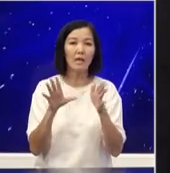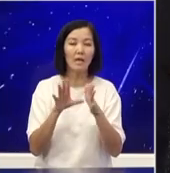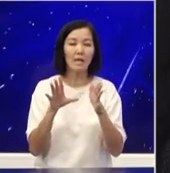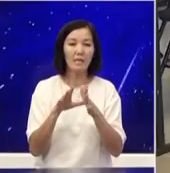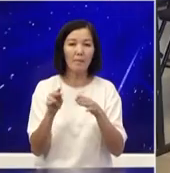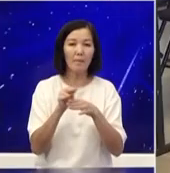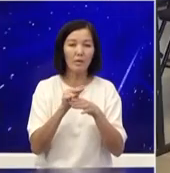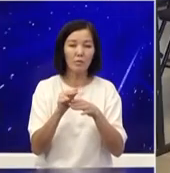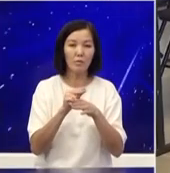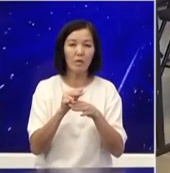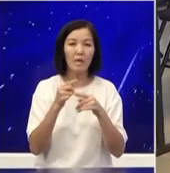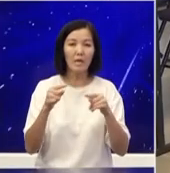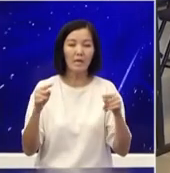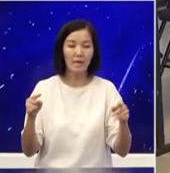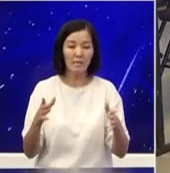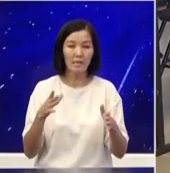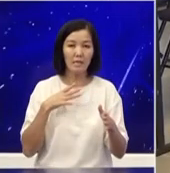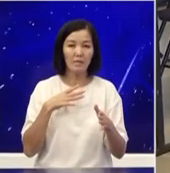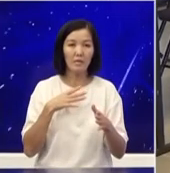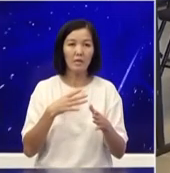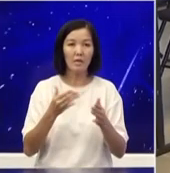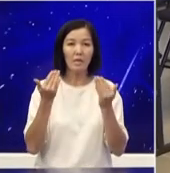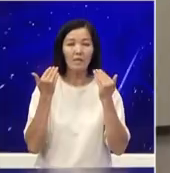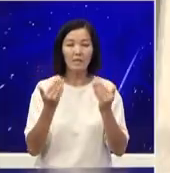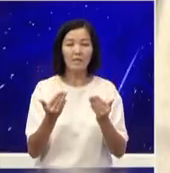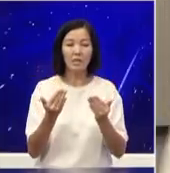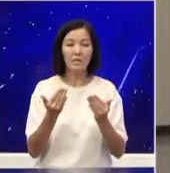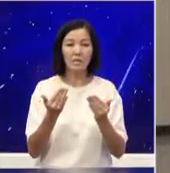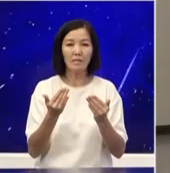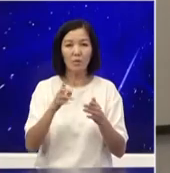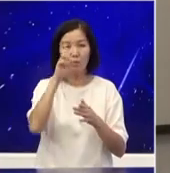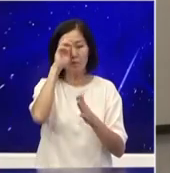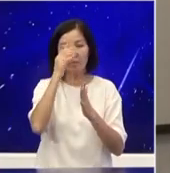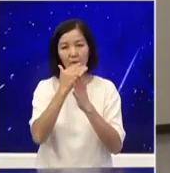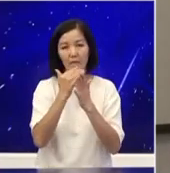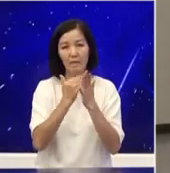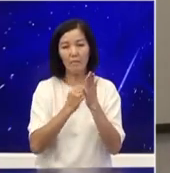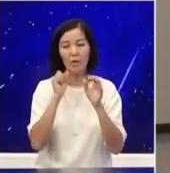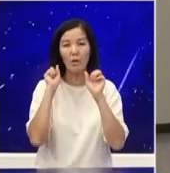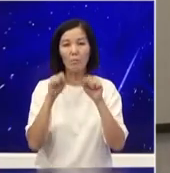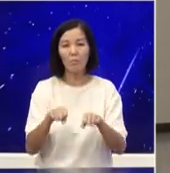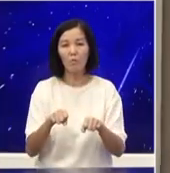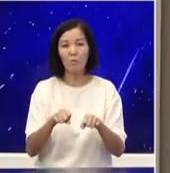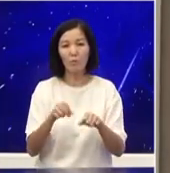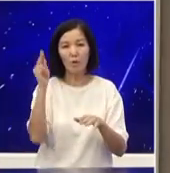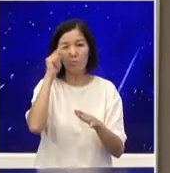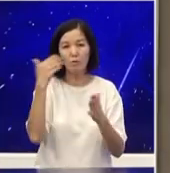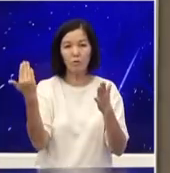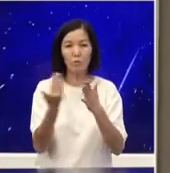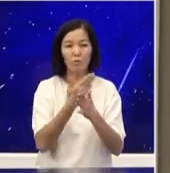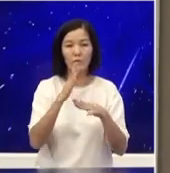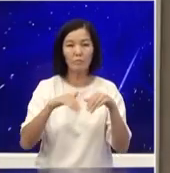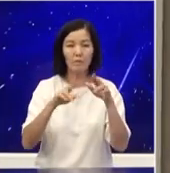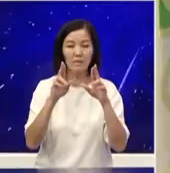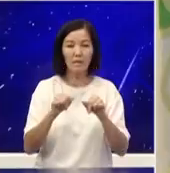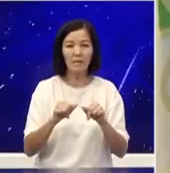лаборанты химического анализа. Стоит отметить, что безработные, участвуя в государственной программе «Еңбек», могут не только обучиться новой специальности, но